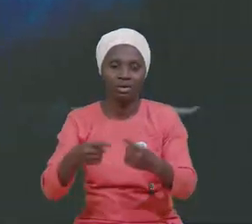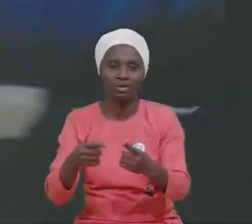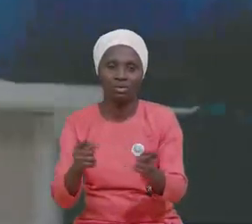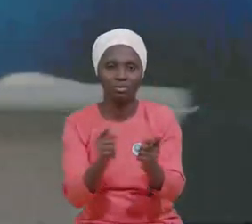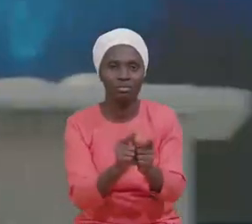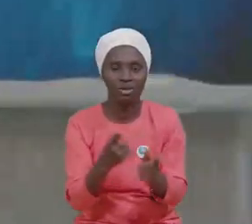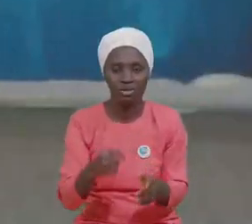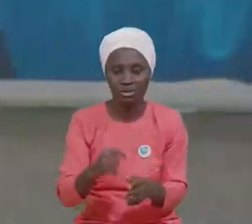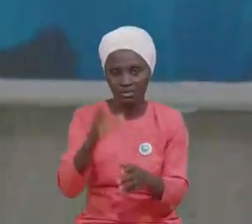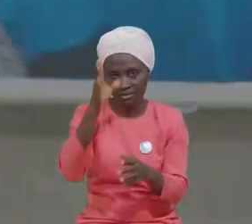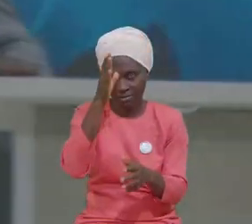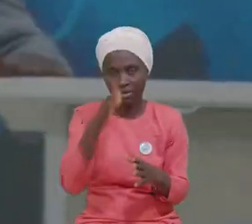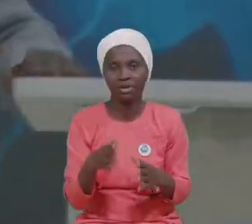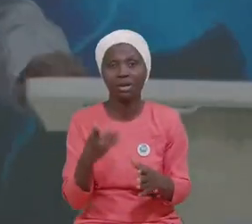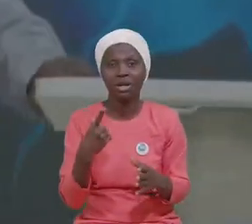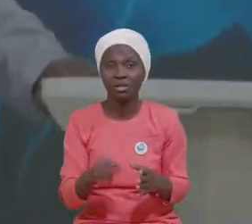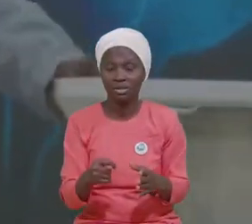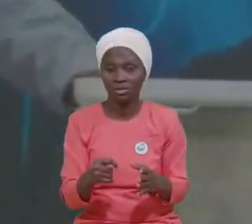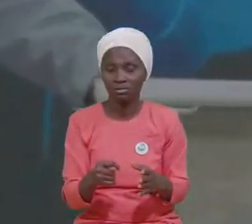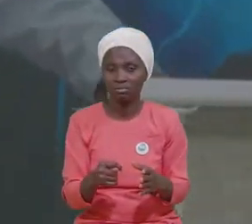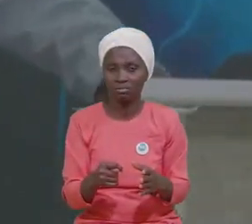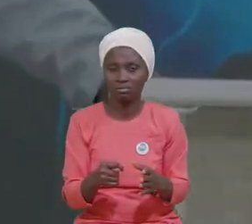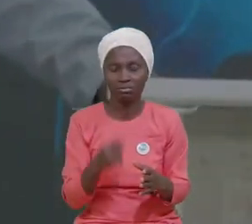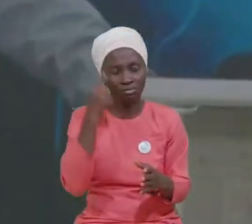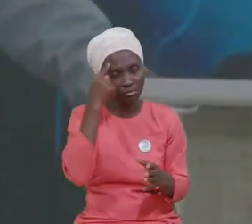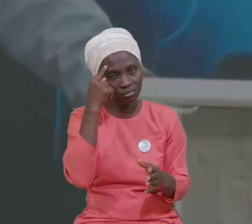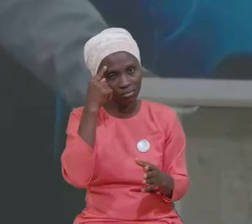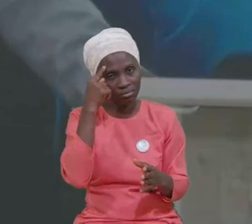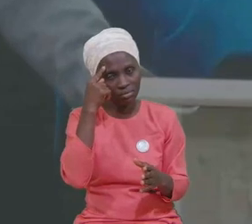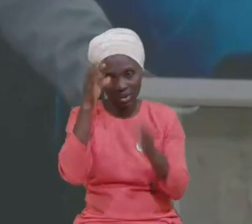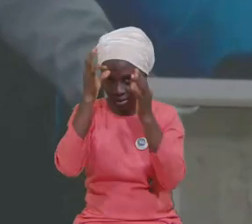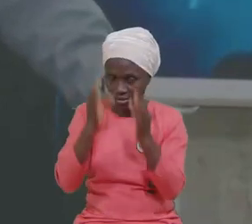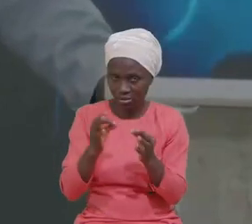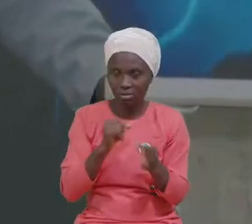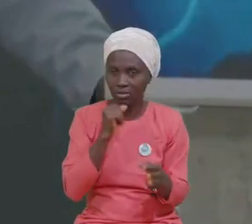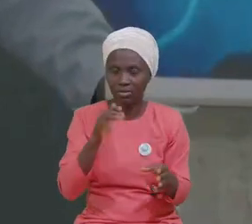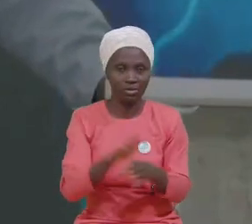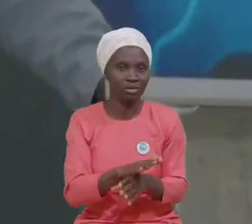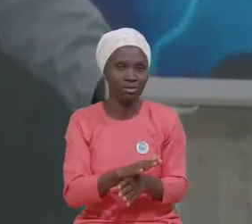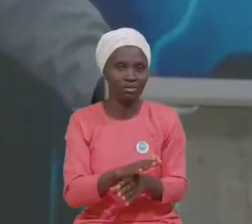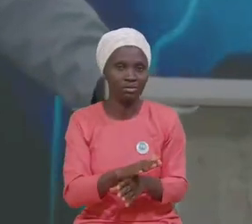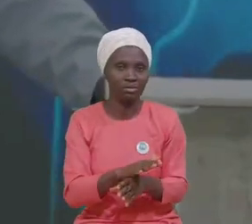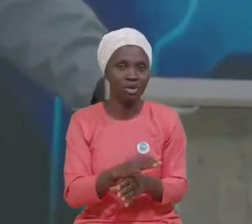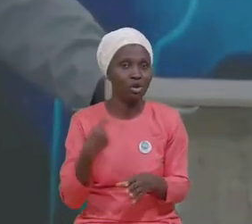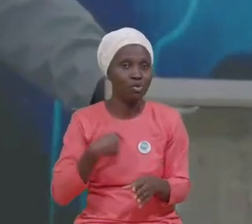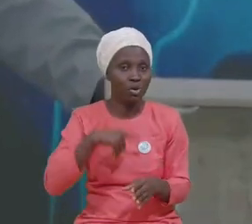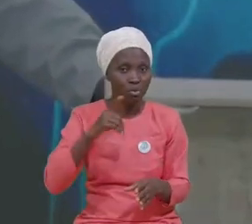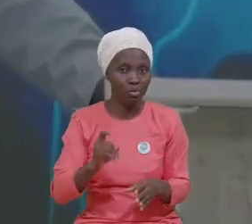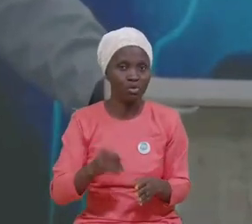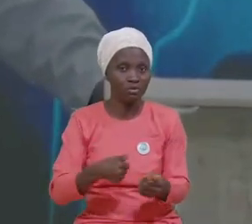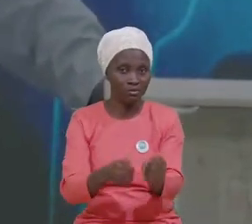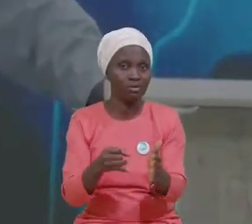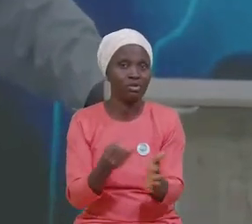père. L'intention n'est pas suffisante. La décision n'est pas suffisante. Nous devons faire suivre